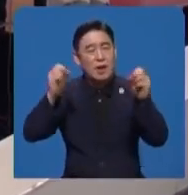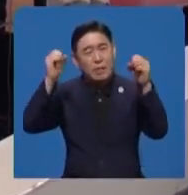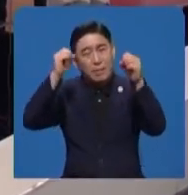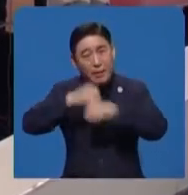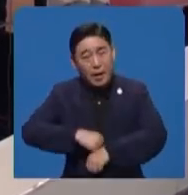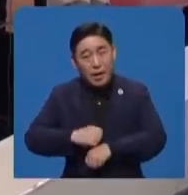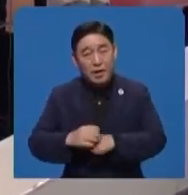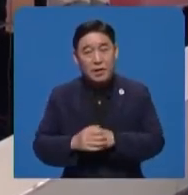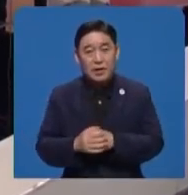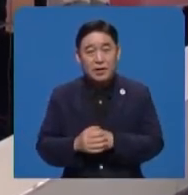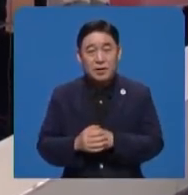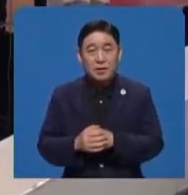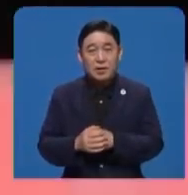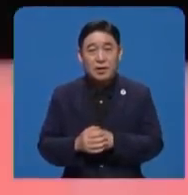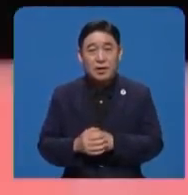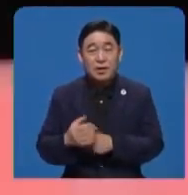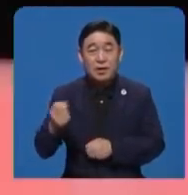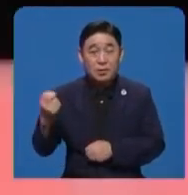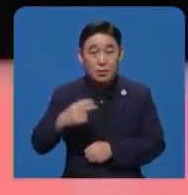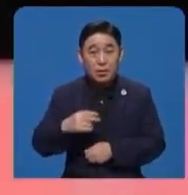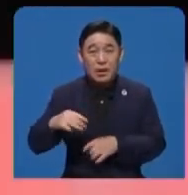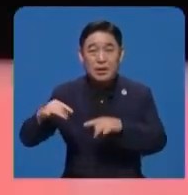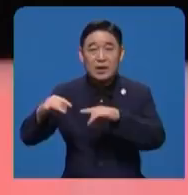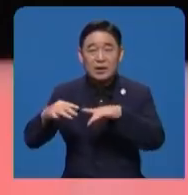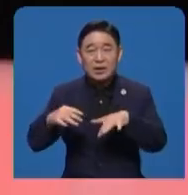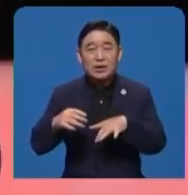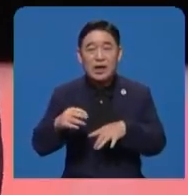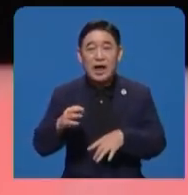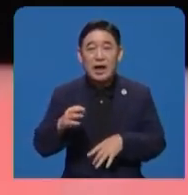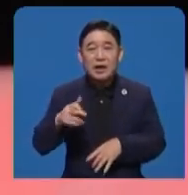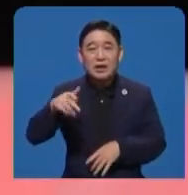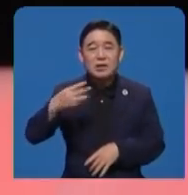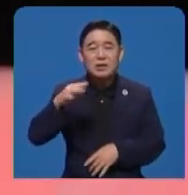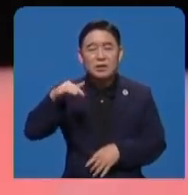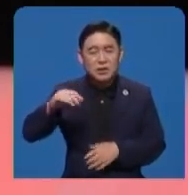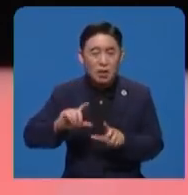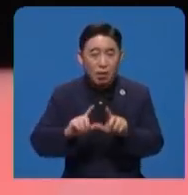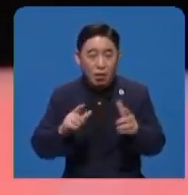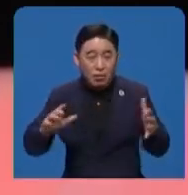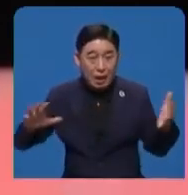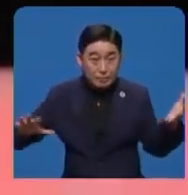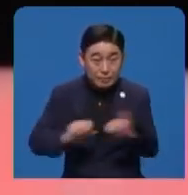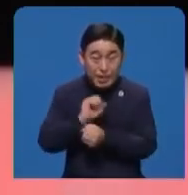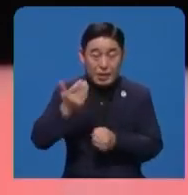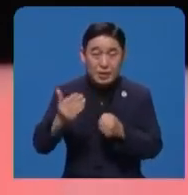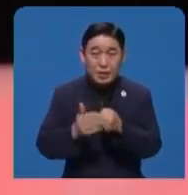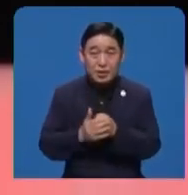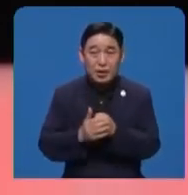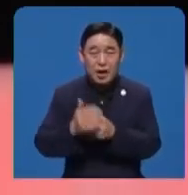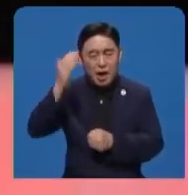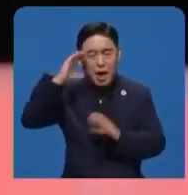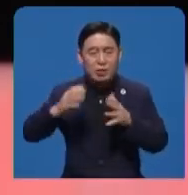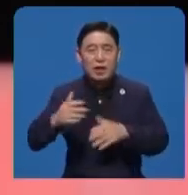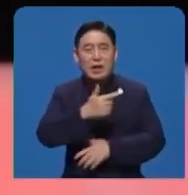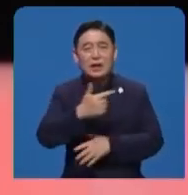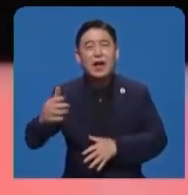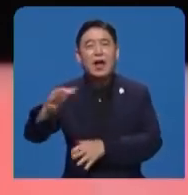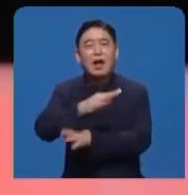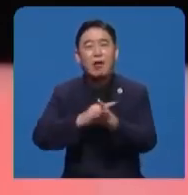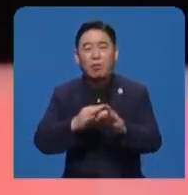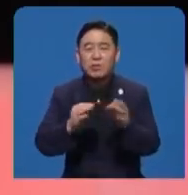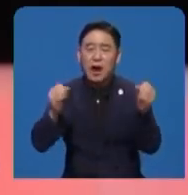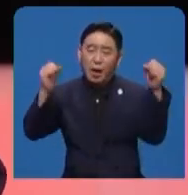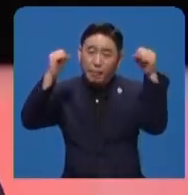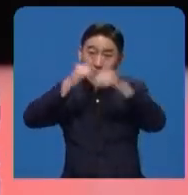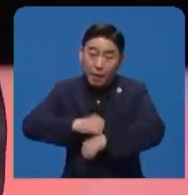부동산 파산 그리고 에너지 크런치 이게 전부 돼가지고 퍼펙트 스톱이 한국에도 올 수 있다 이렇게